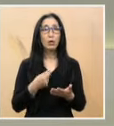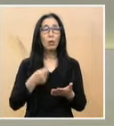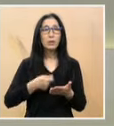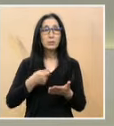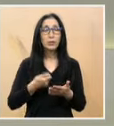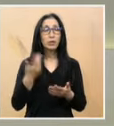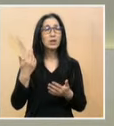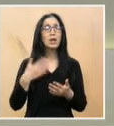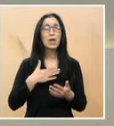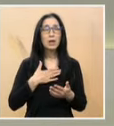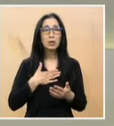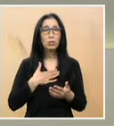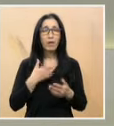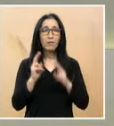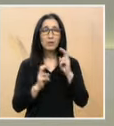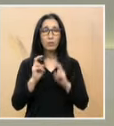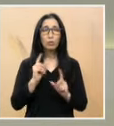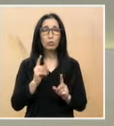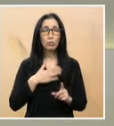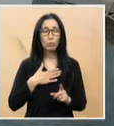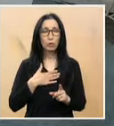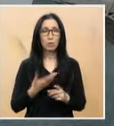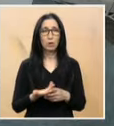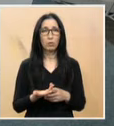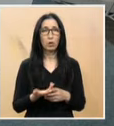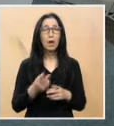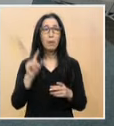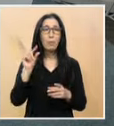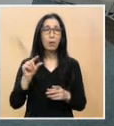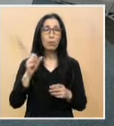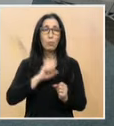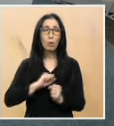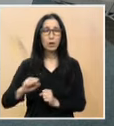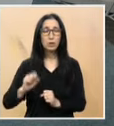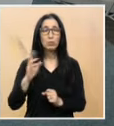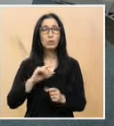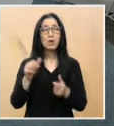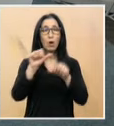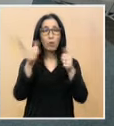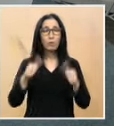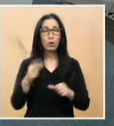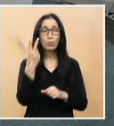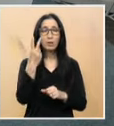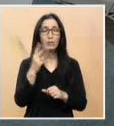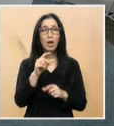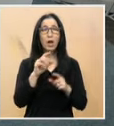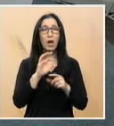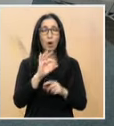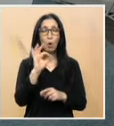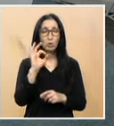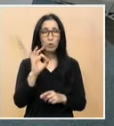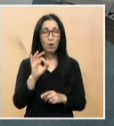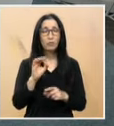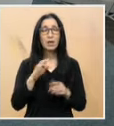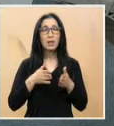обезпечат съществуващите фабрики тогава, е било основно в сферата на машиностроението. Малко по-късно обаче се оформят две основни